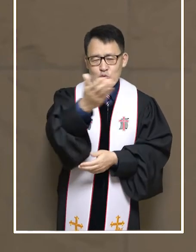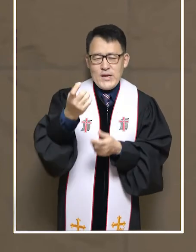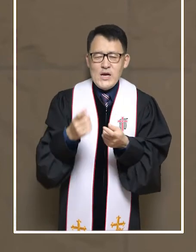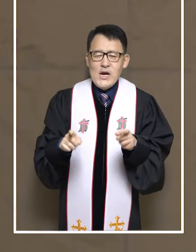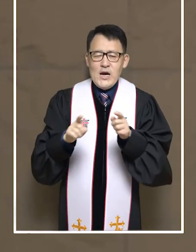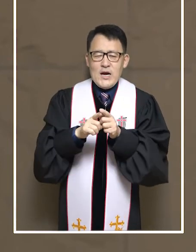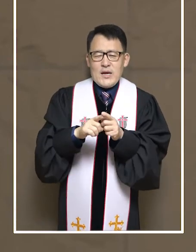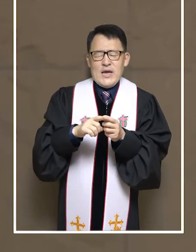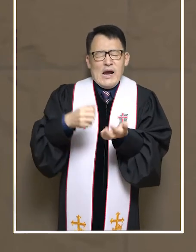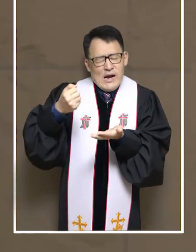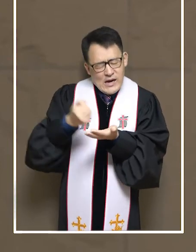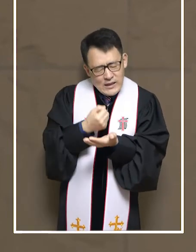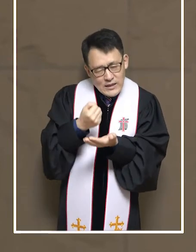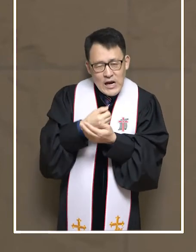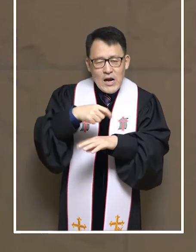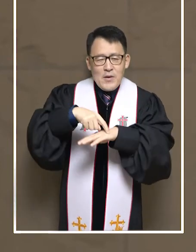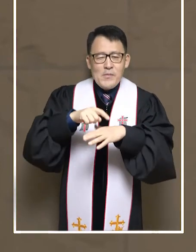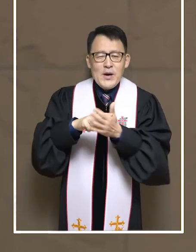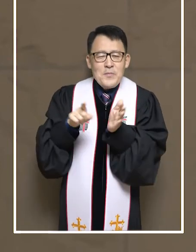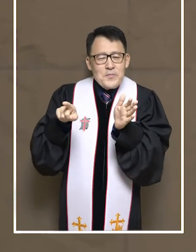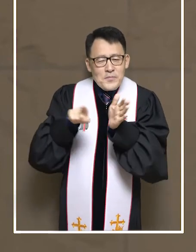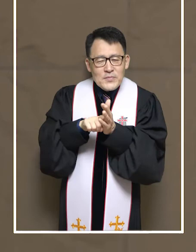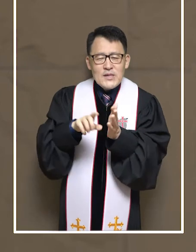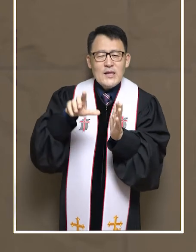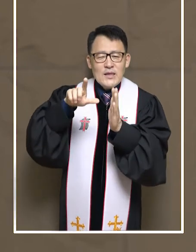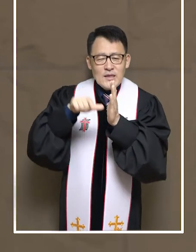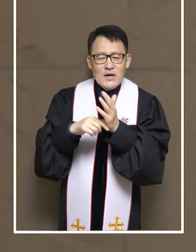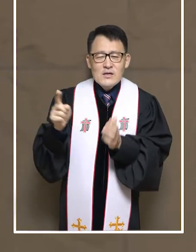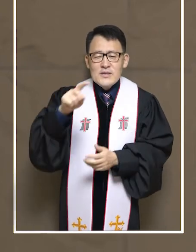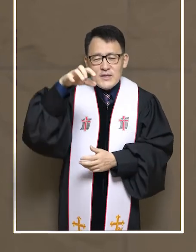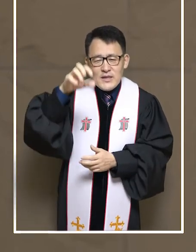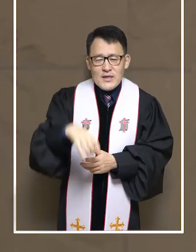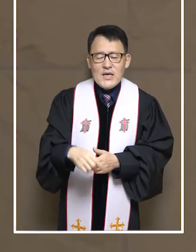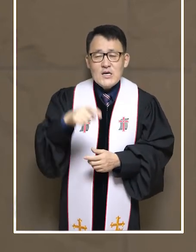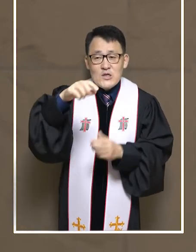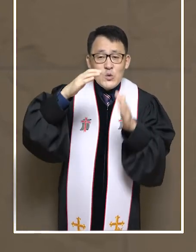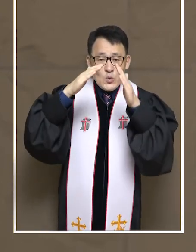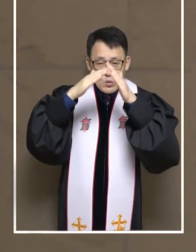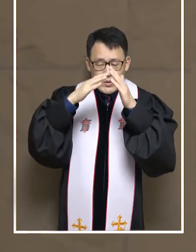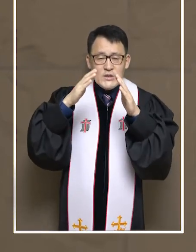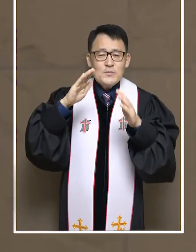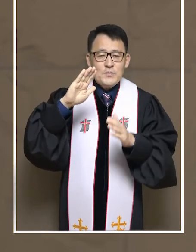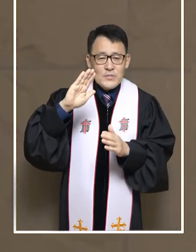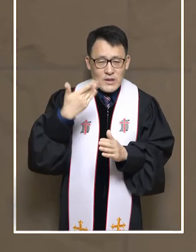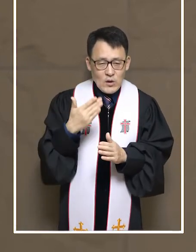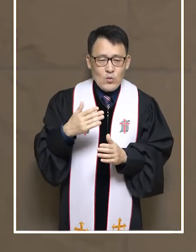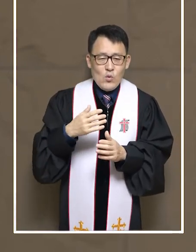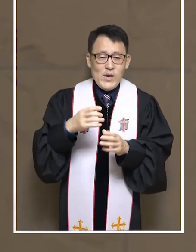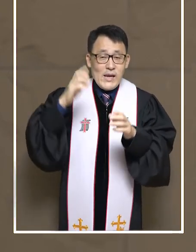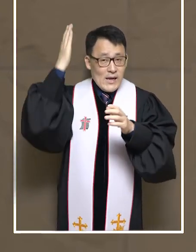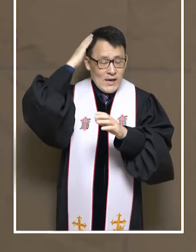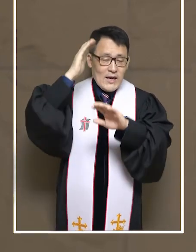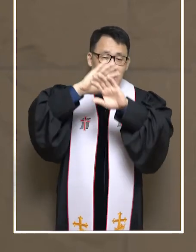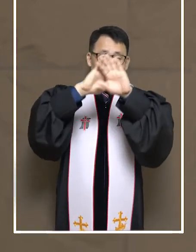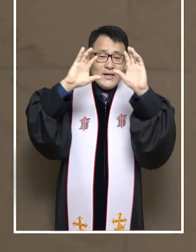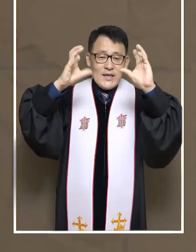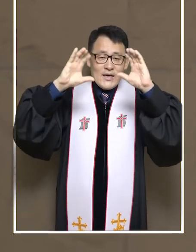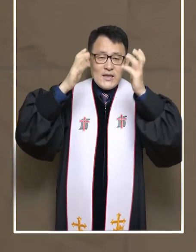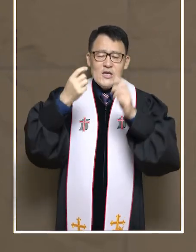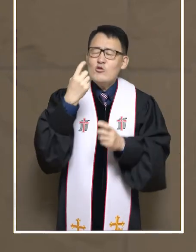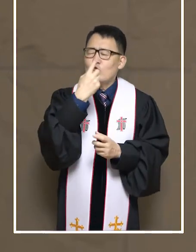주시옵소서. 하나님께서 저희와 함께 하심을 믿을 때 그 어디나 거기가 초막이든